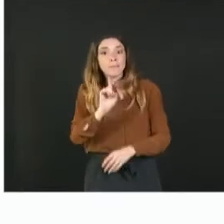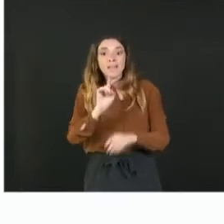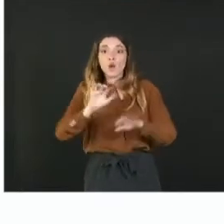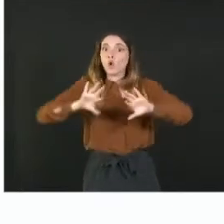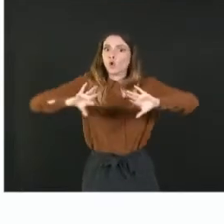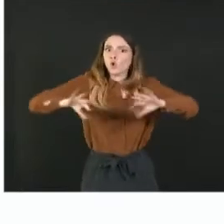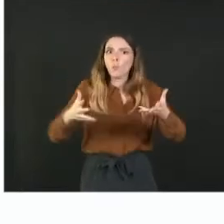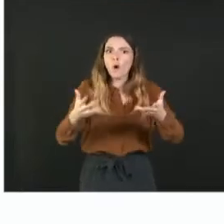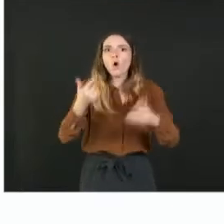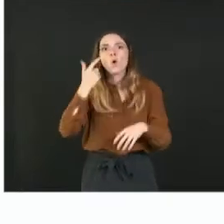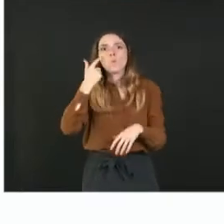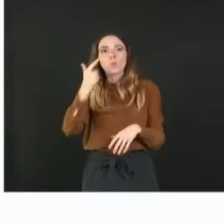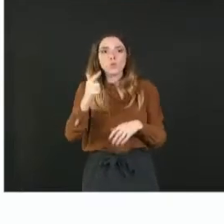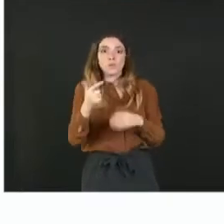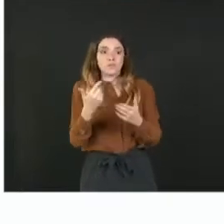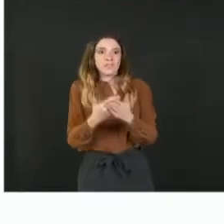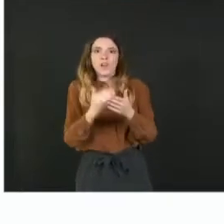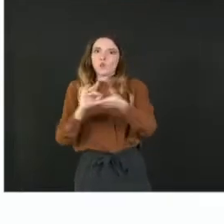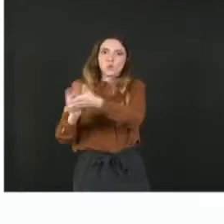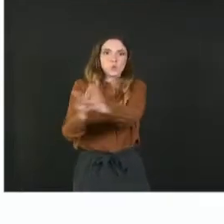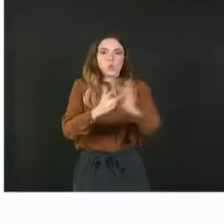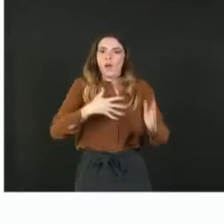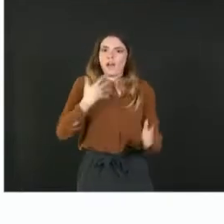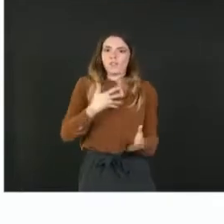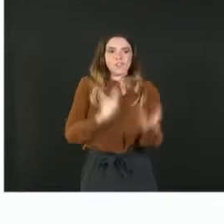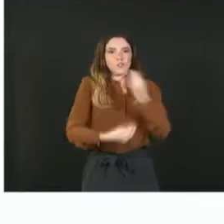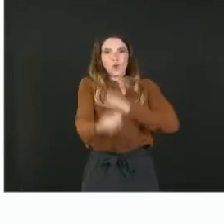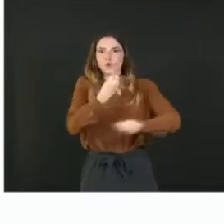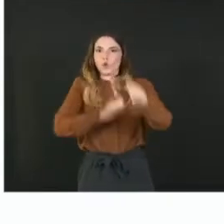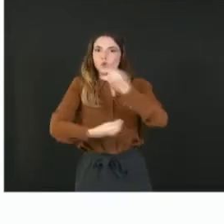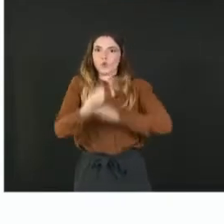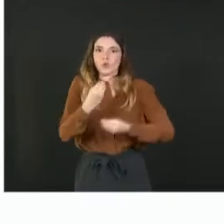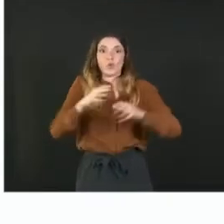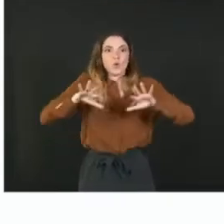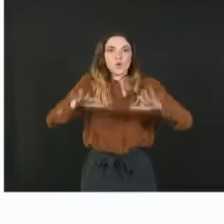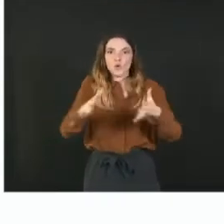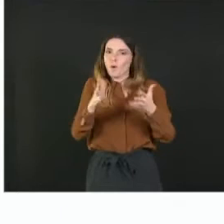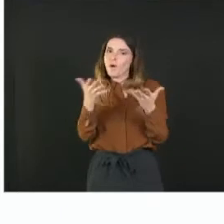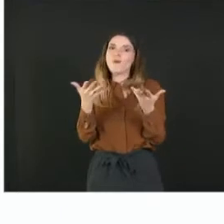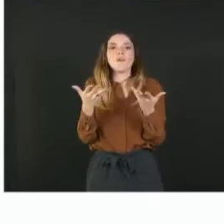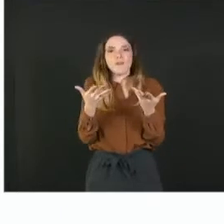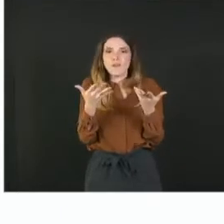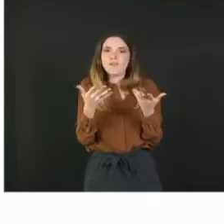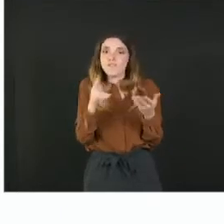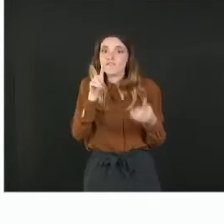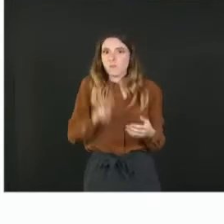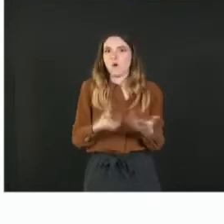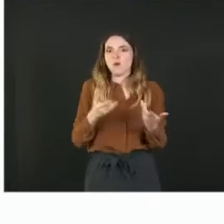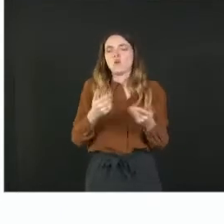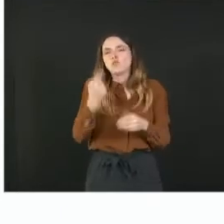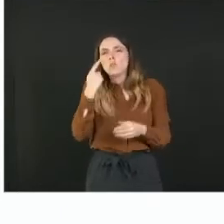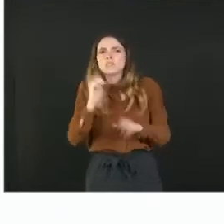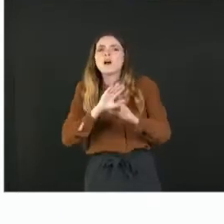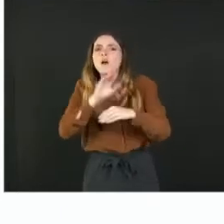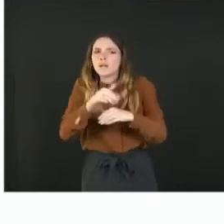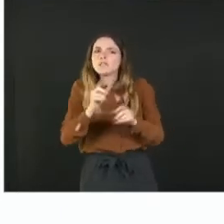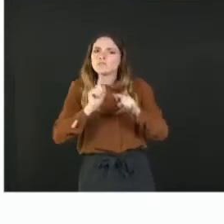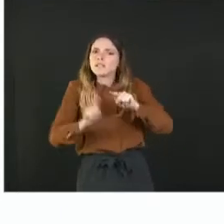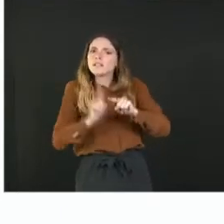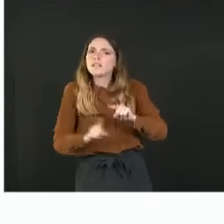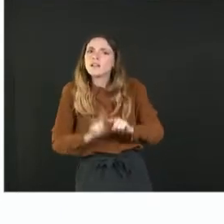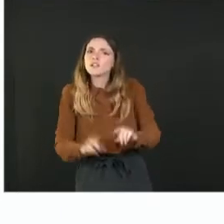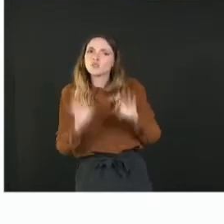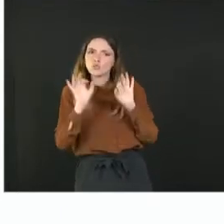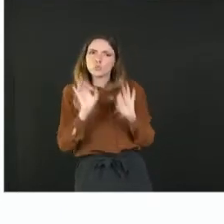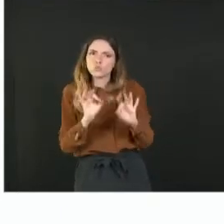pour optimiser ces bénéfices-là. Et là, ça fait appel à tout un corpus de techniques. Je crois on pourra en parler après, oui, mais aujourd'hui, on est un peu encore dans